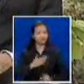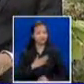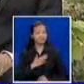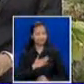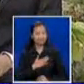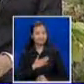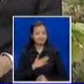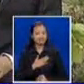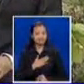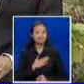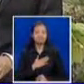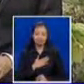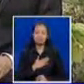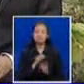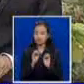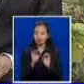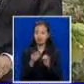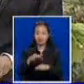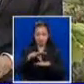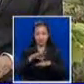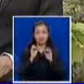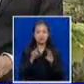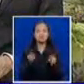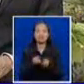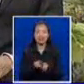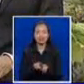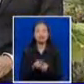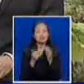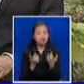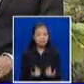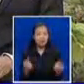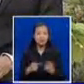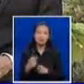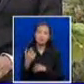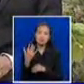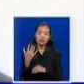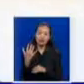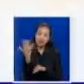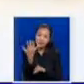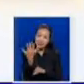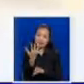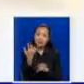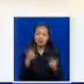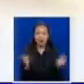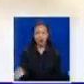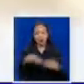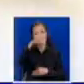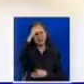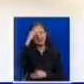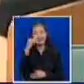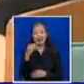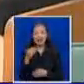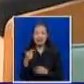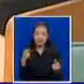ธรรมดาไม่เป็นครูนะครับก็ตอนหลังๆเจัดรายการเป็นครูเฉพาะในห้องเรียนประถมนะฮะซึ่งวันนี้เราก็จะมาคุยถึงการ